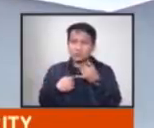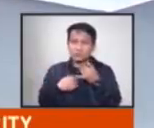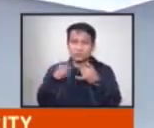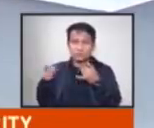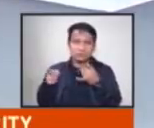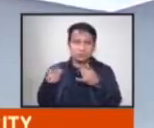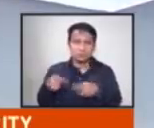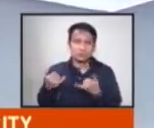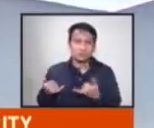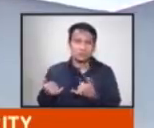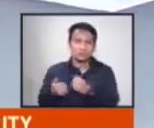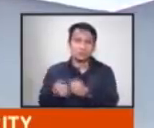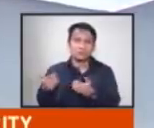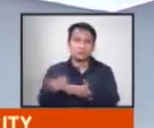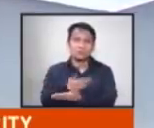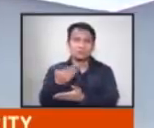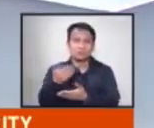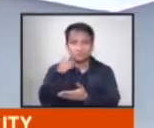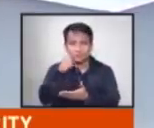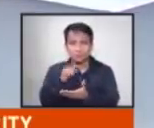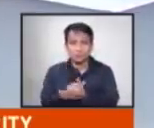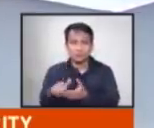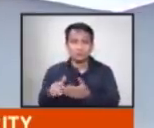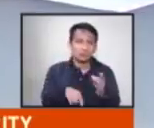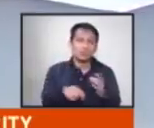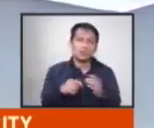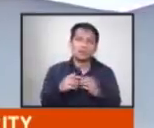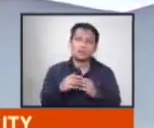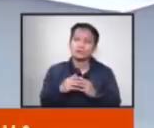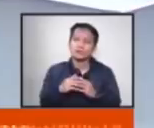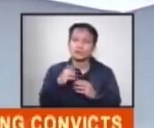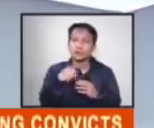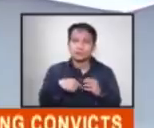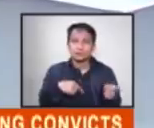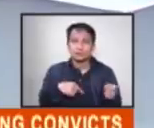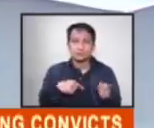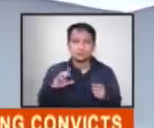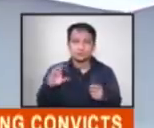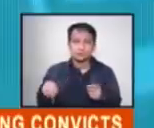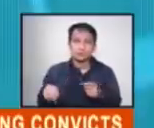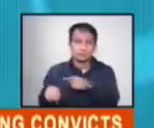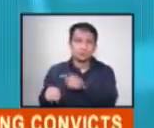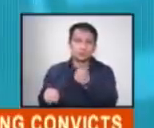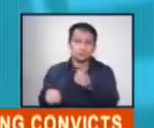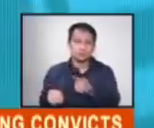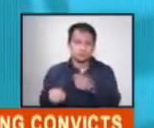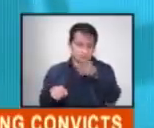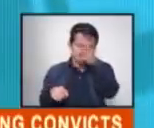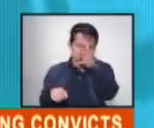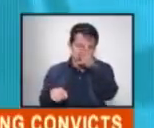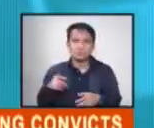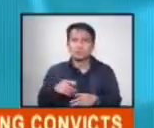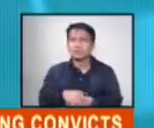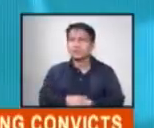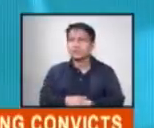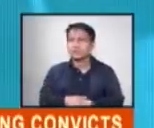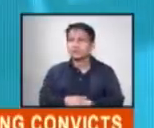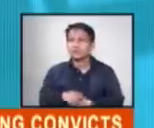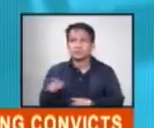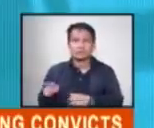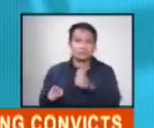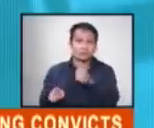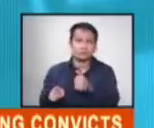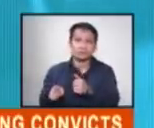kanyang present na kinakasama? Opo, kasi yun po ang contact na nila. Ayaw na pong pahawakan sa tatay nila yung cellphone. Kaya yung babae